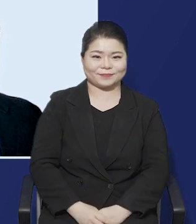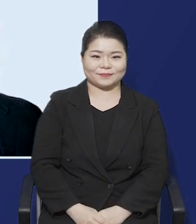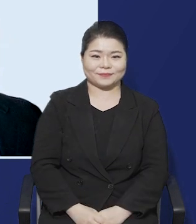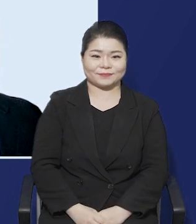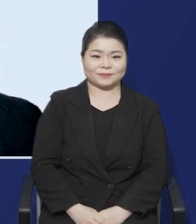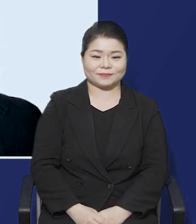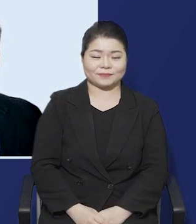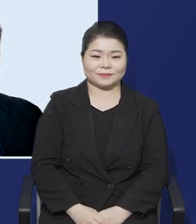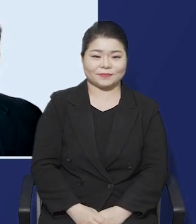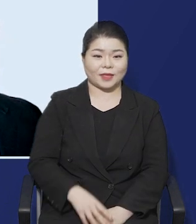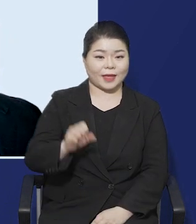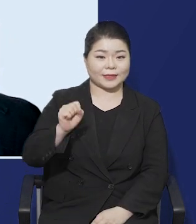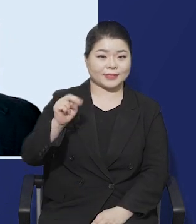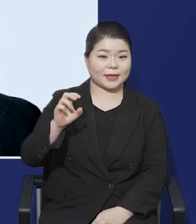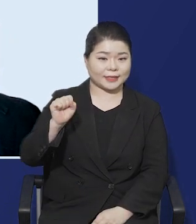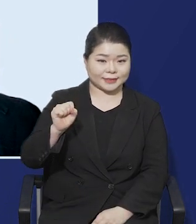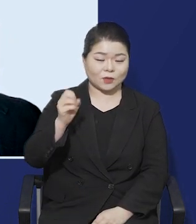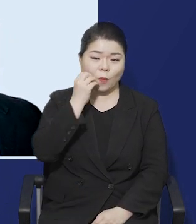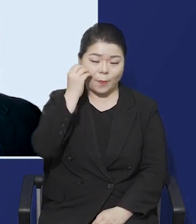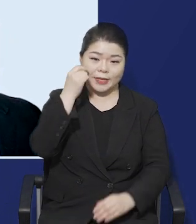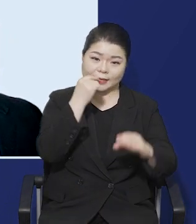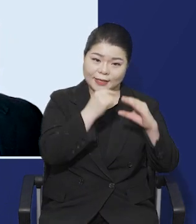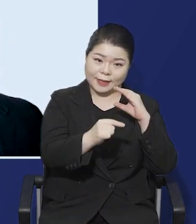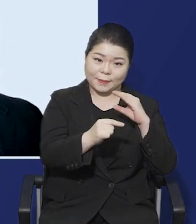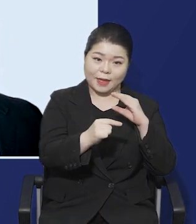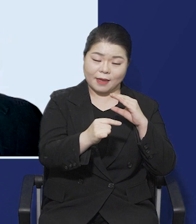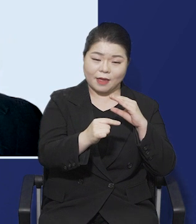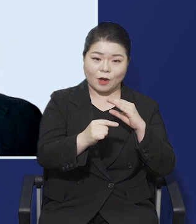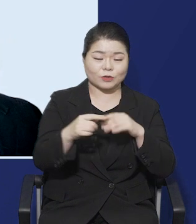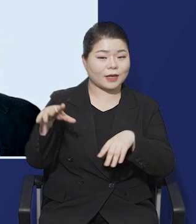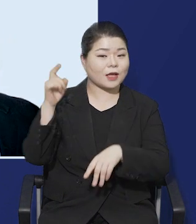이 매체로는 소셜미디어, 웹사이트, 이메일, 팟캐스트,